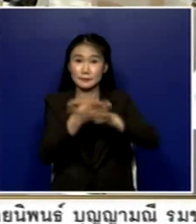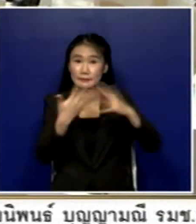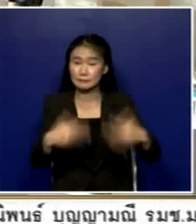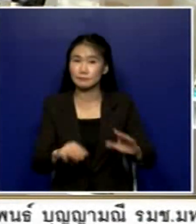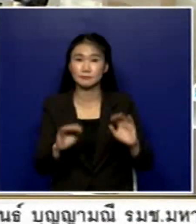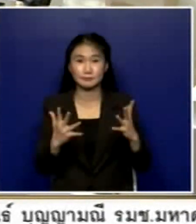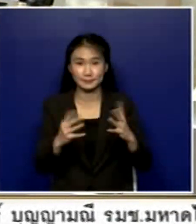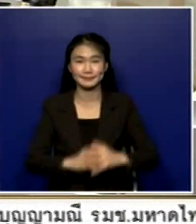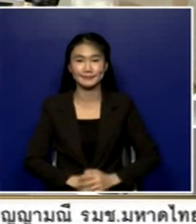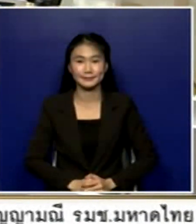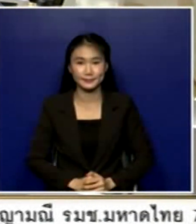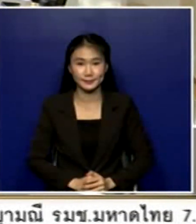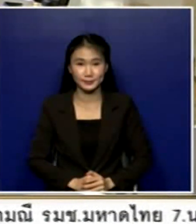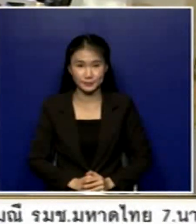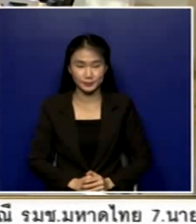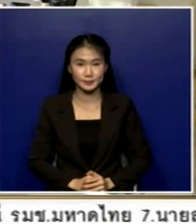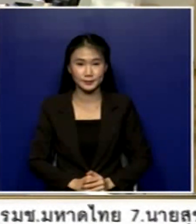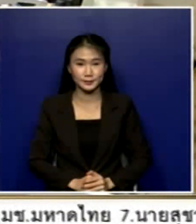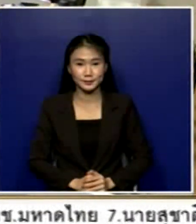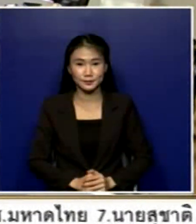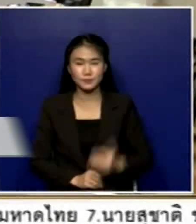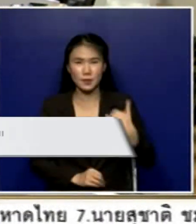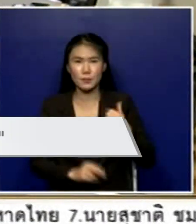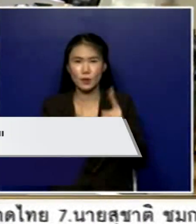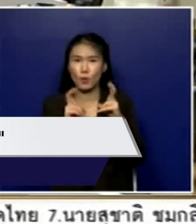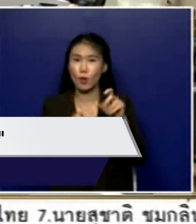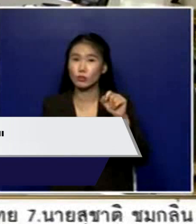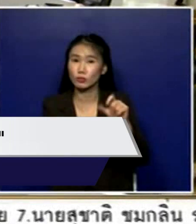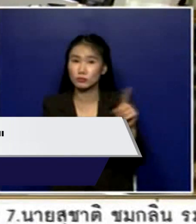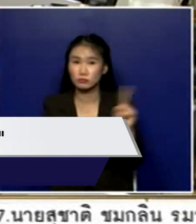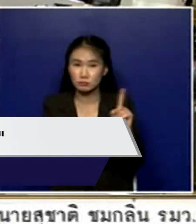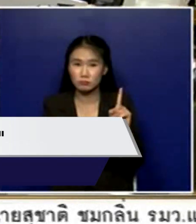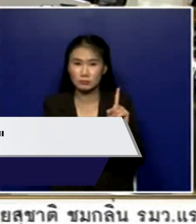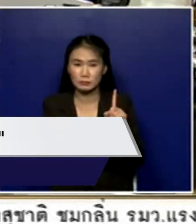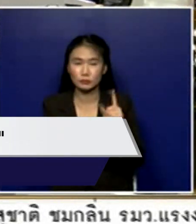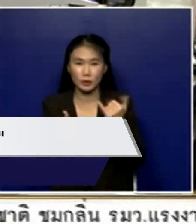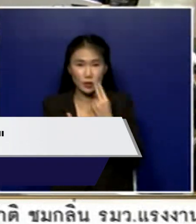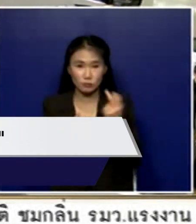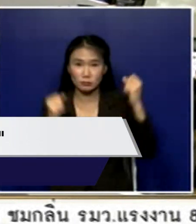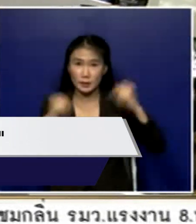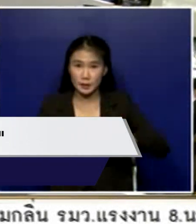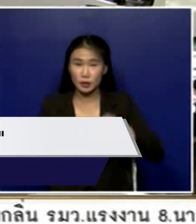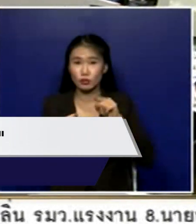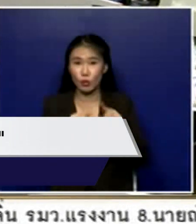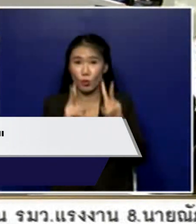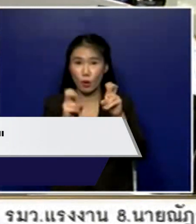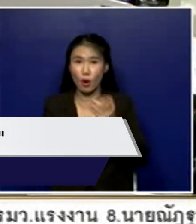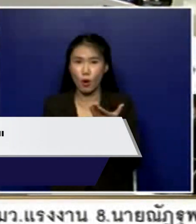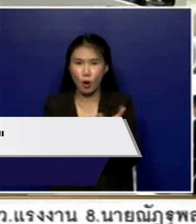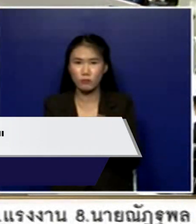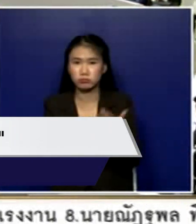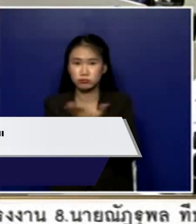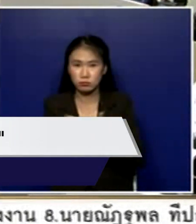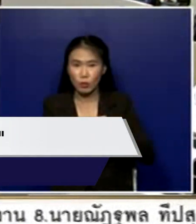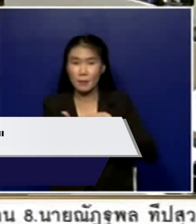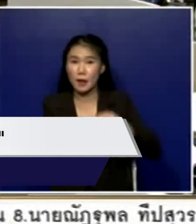บอกว่าตลอดการอภิปราย 4วันที่ผ่านมาก็ทำงานอย่างสุดความสามารถได้กรีดแผลลงไปในสภาและแพ้นั้นเกิด